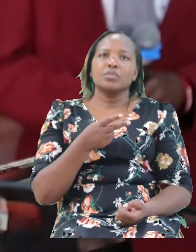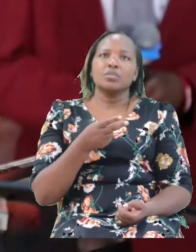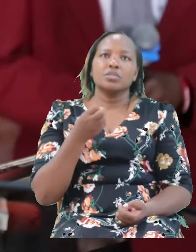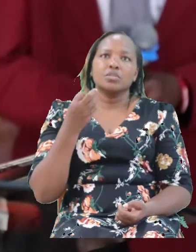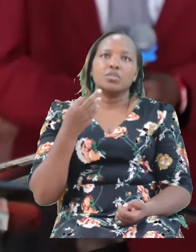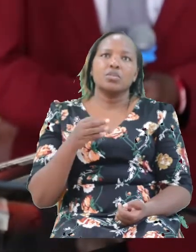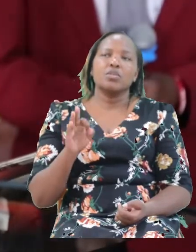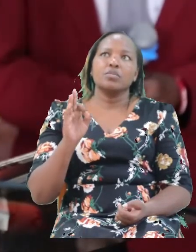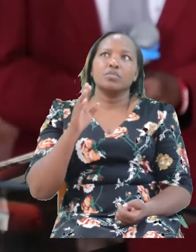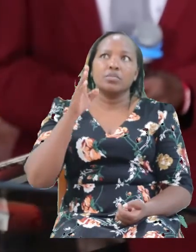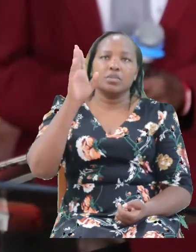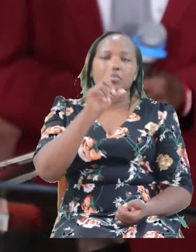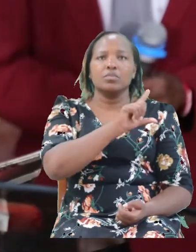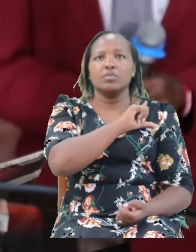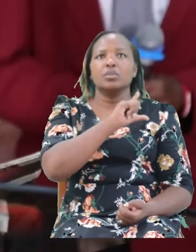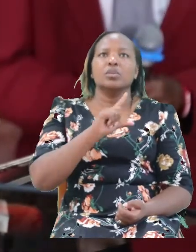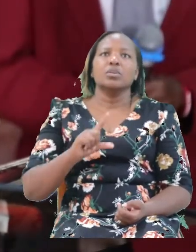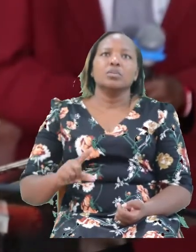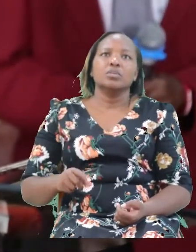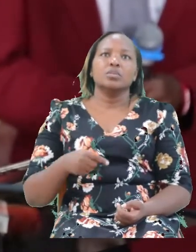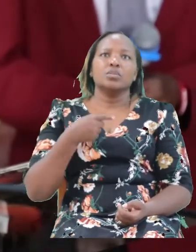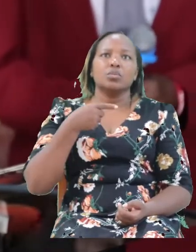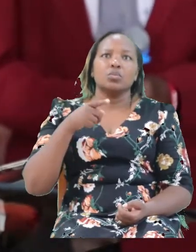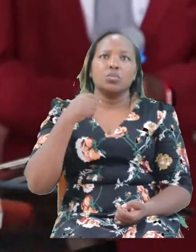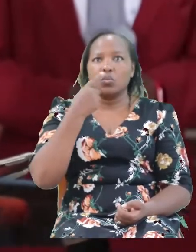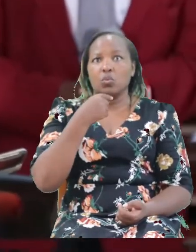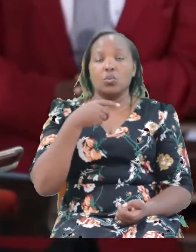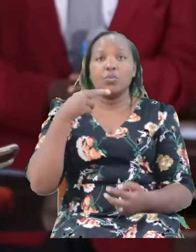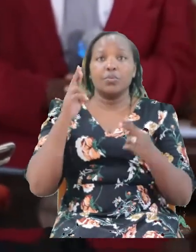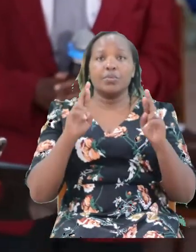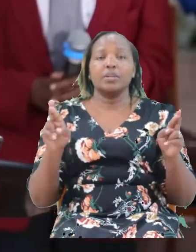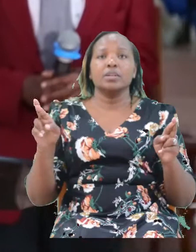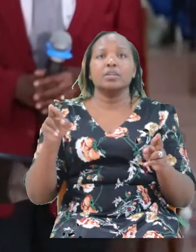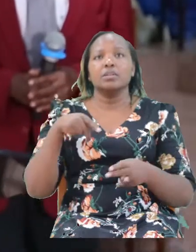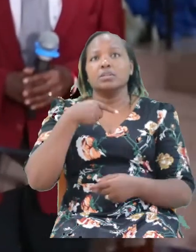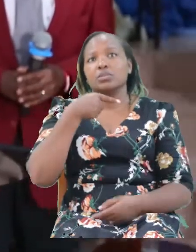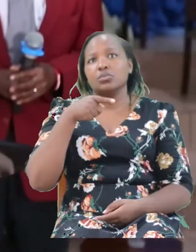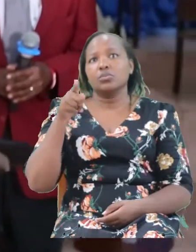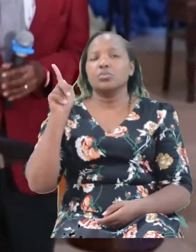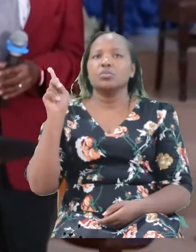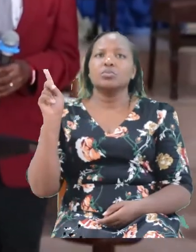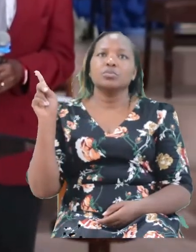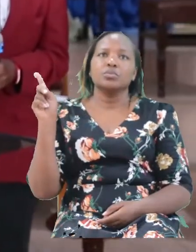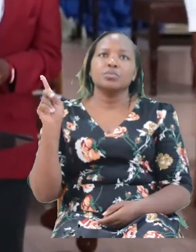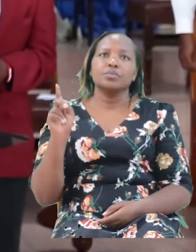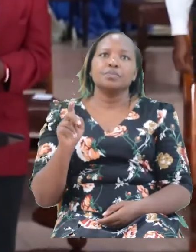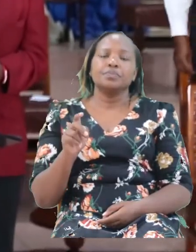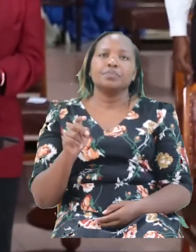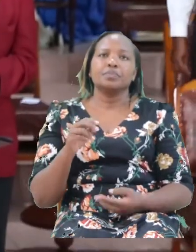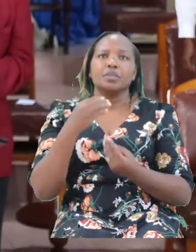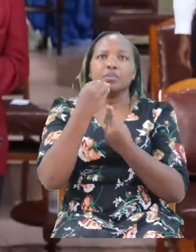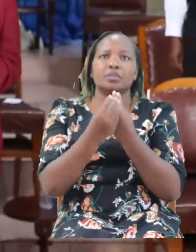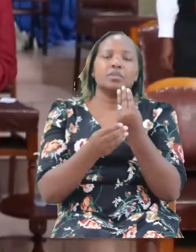Sauti ni yake Bwana, kwenda nani tayari,